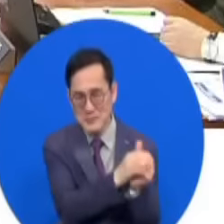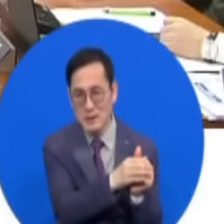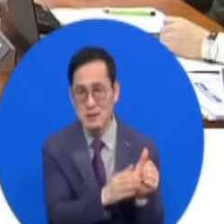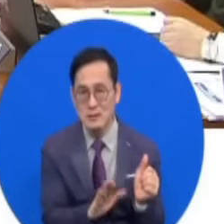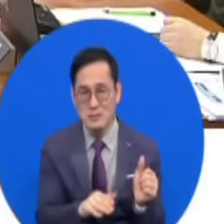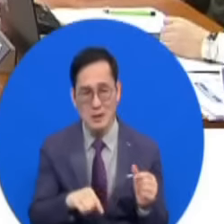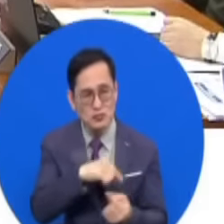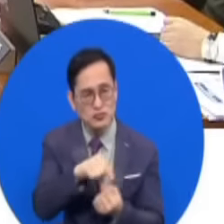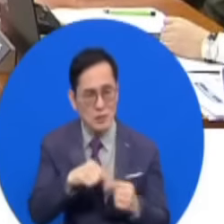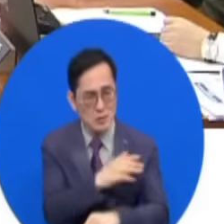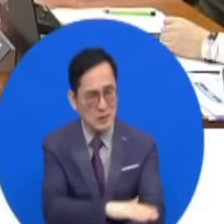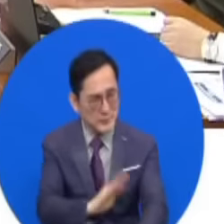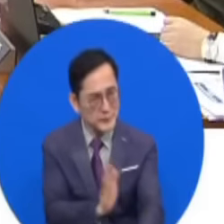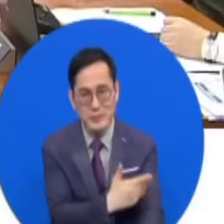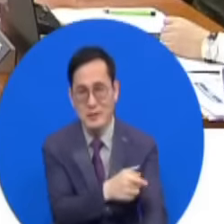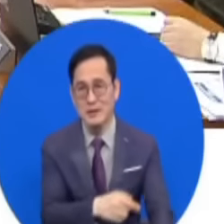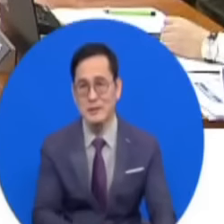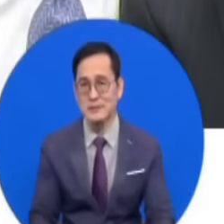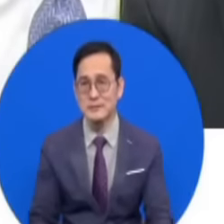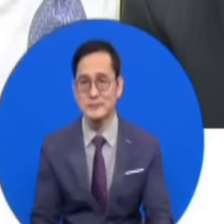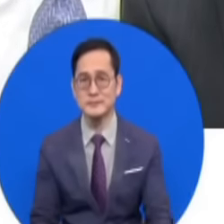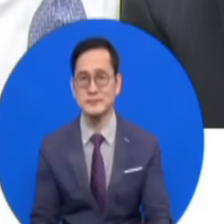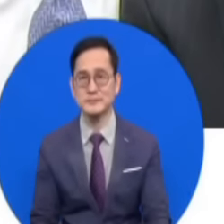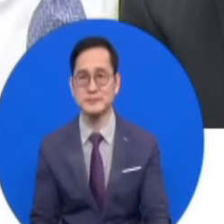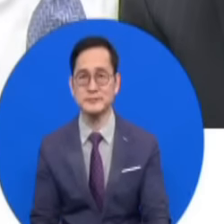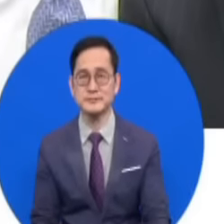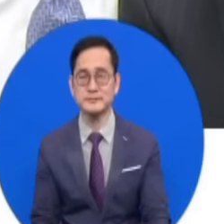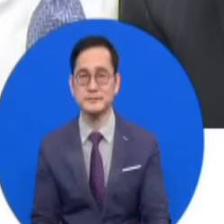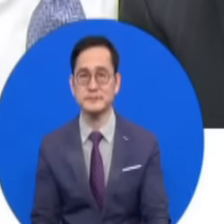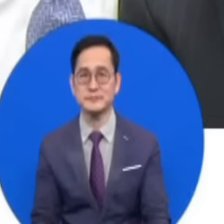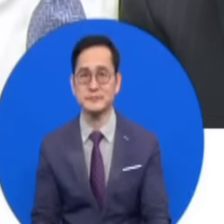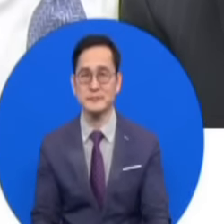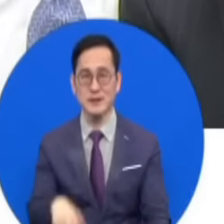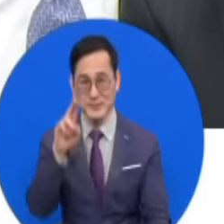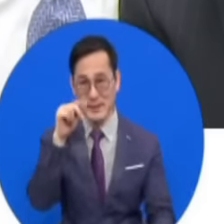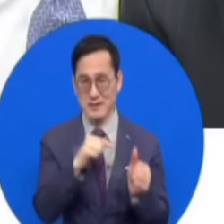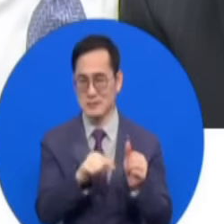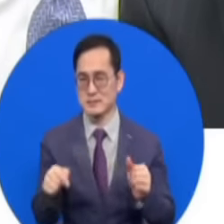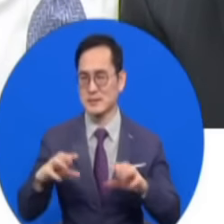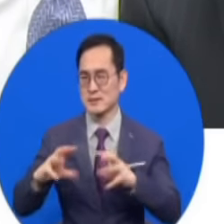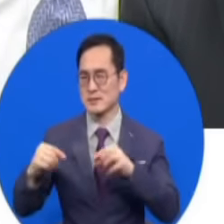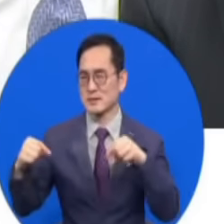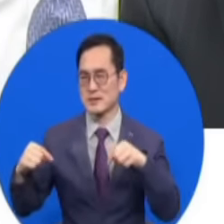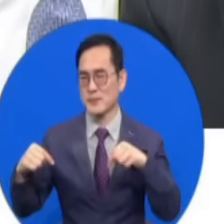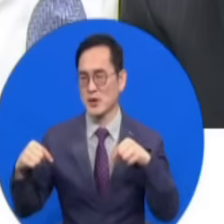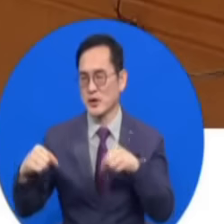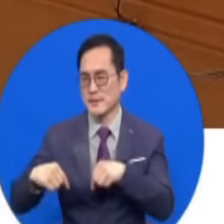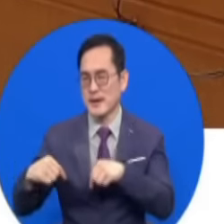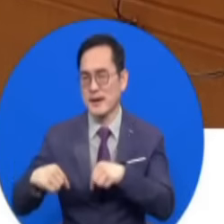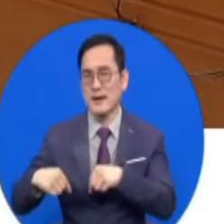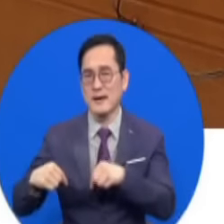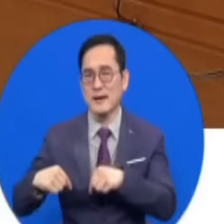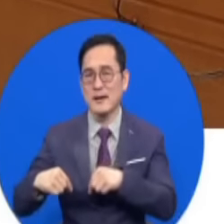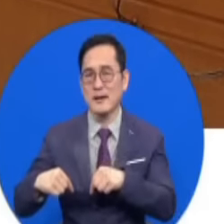잘 못하는 것 같아요. 왜냐하면 박찬대 원내대표가 협상 과정뿐만 아니라 지금